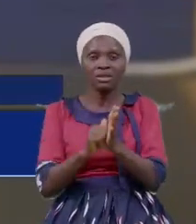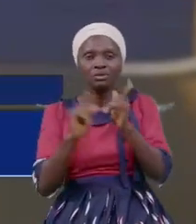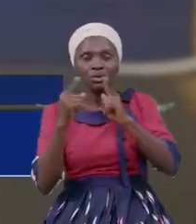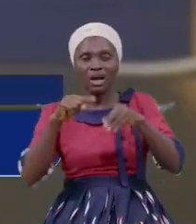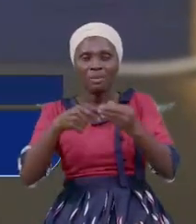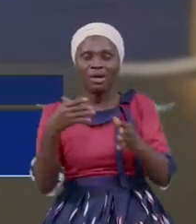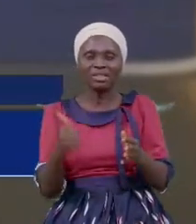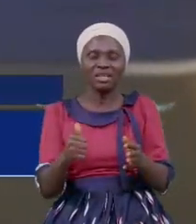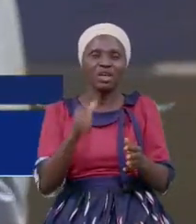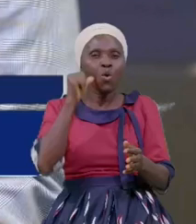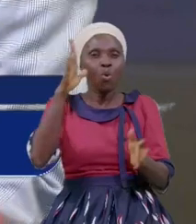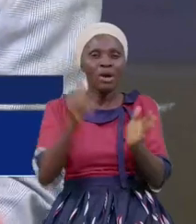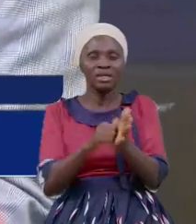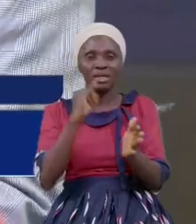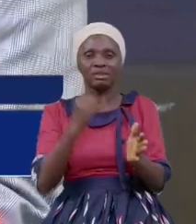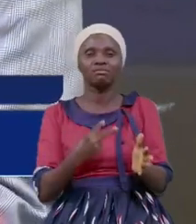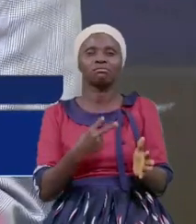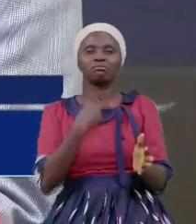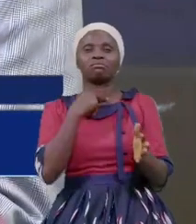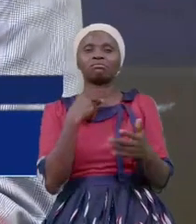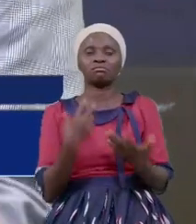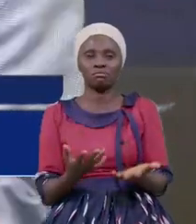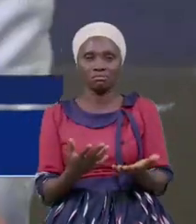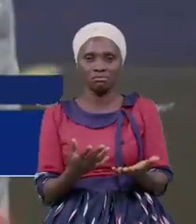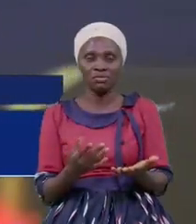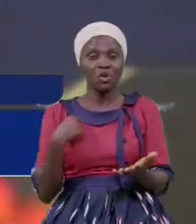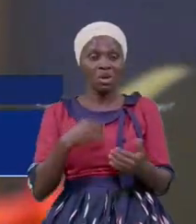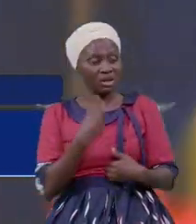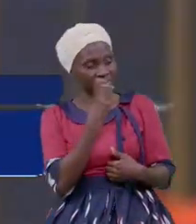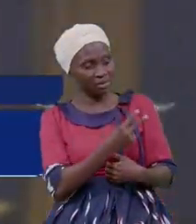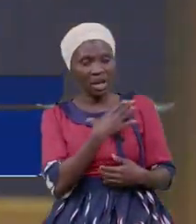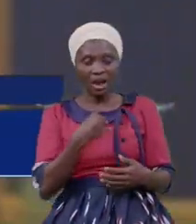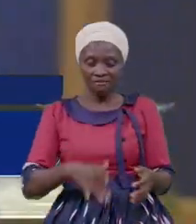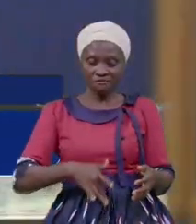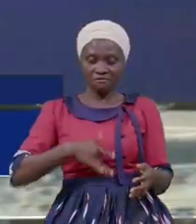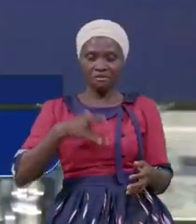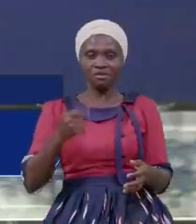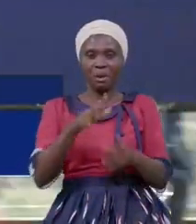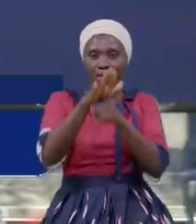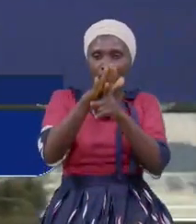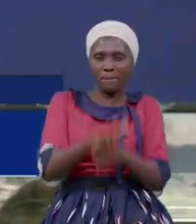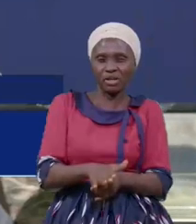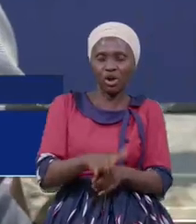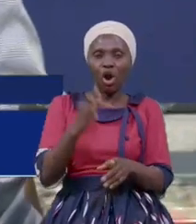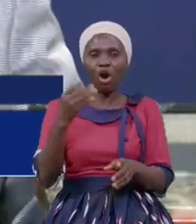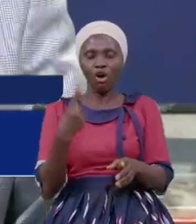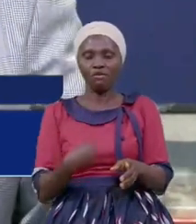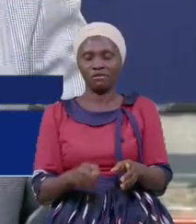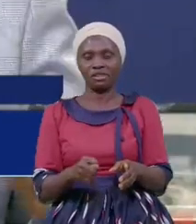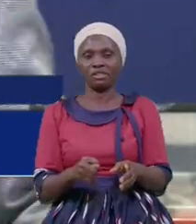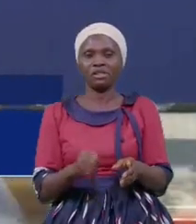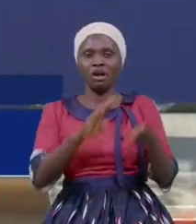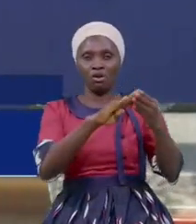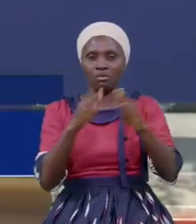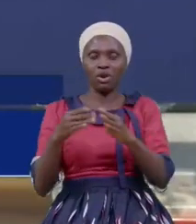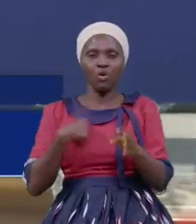ne comprenons pas nous l'avons senti nous avons vu la pression de la communauté nous sommes